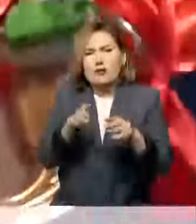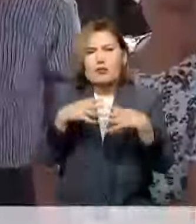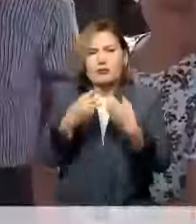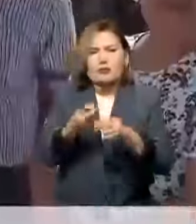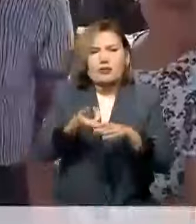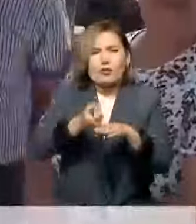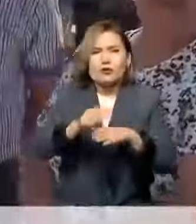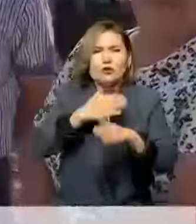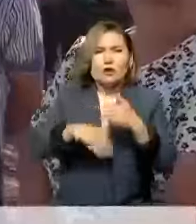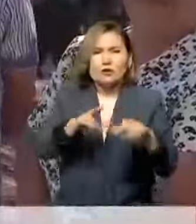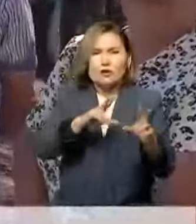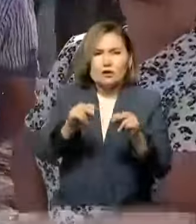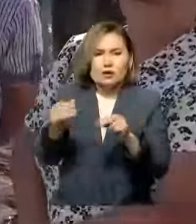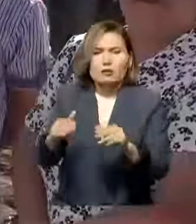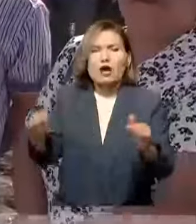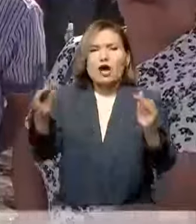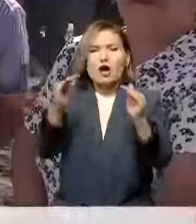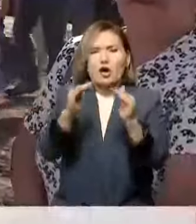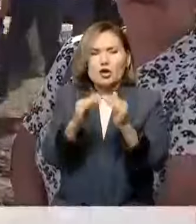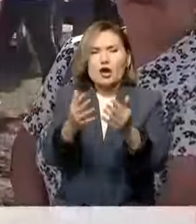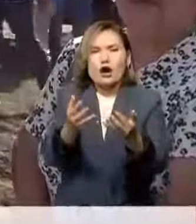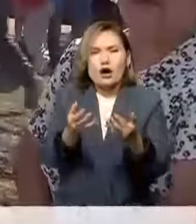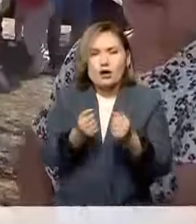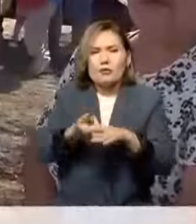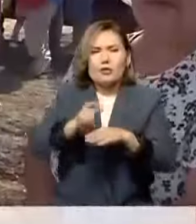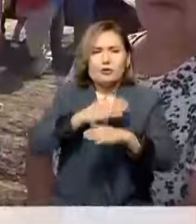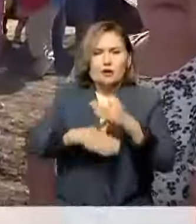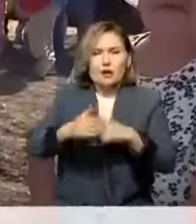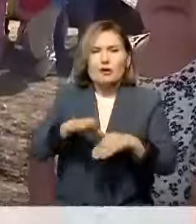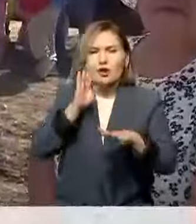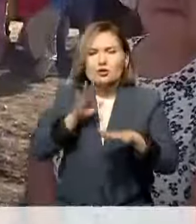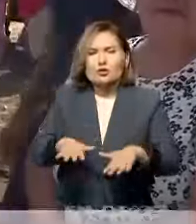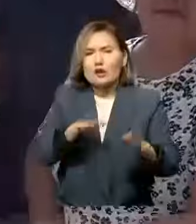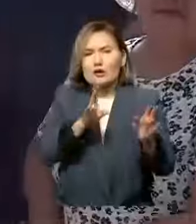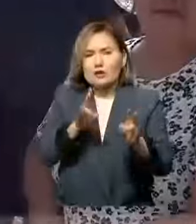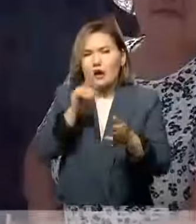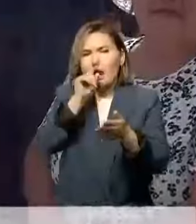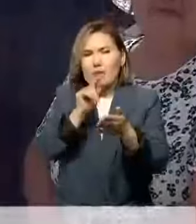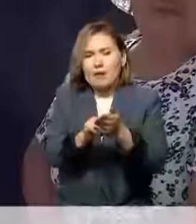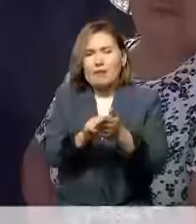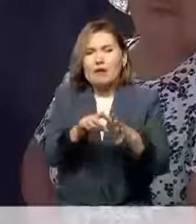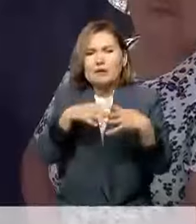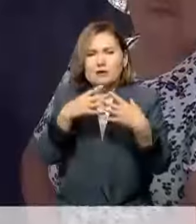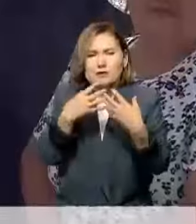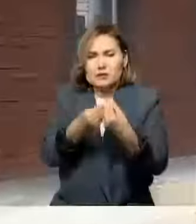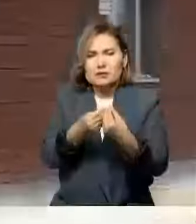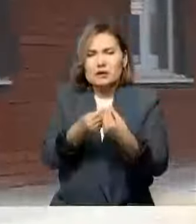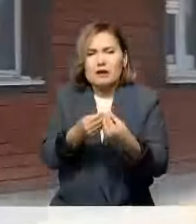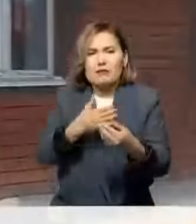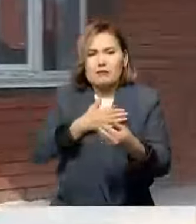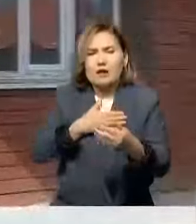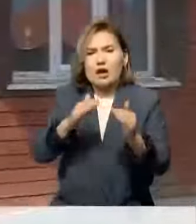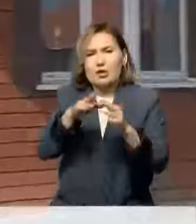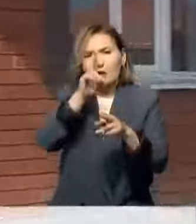болды. Үйіміз ұнады, бұйырған кетпейді деп Аллаға шүкір. Енді сол тасқыннан зардап шеккеннен кейін көп деген қиындықтар болды. Енді